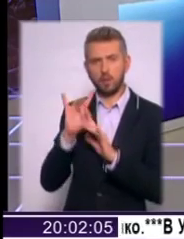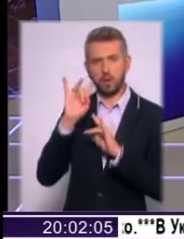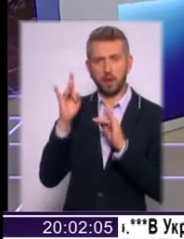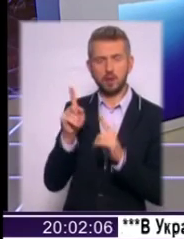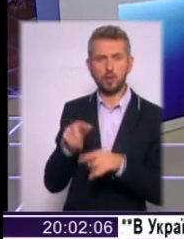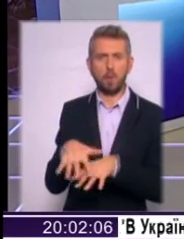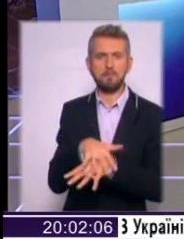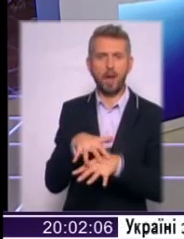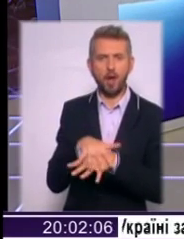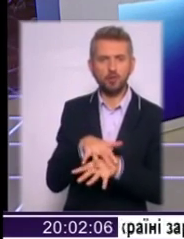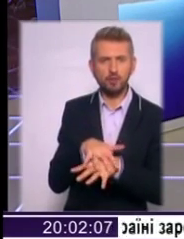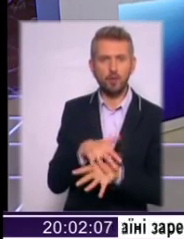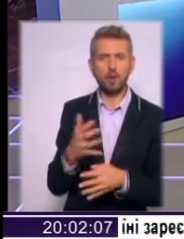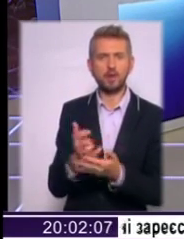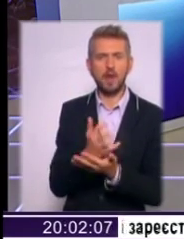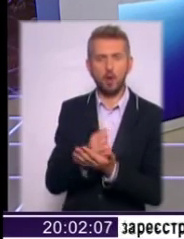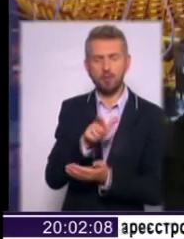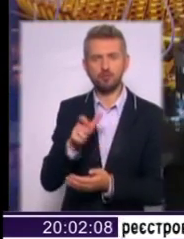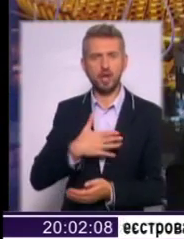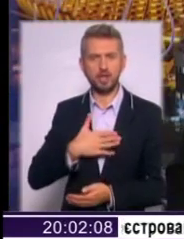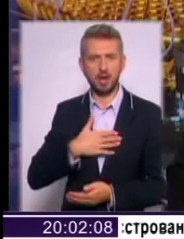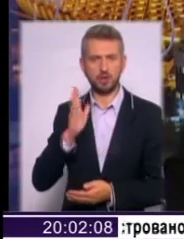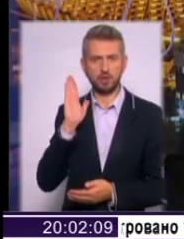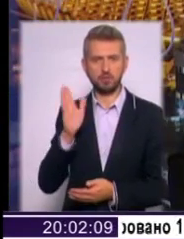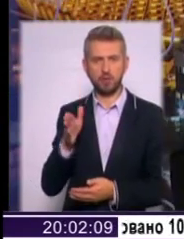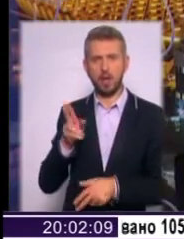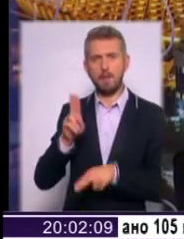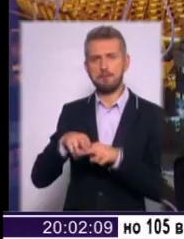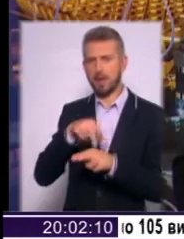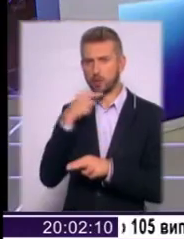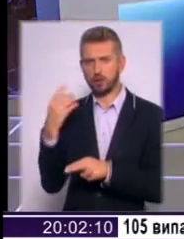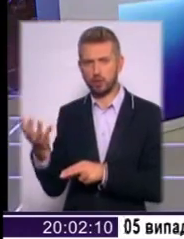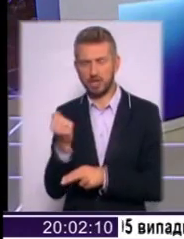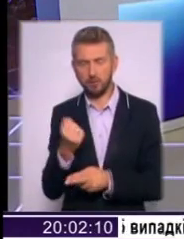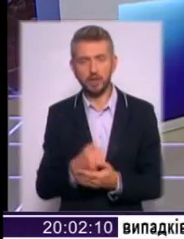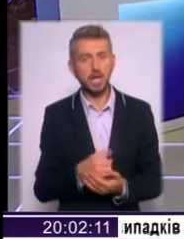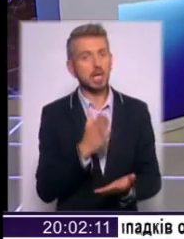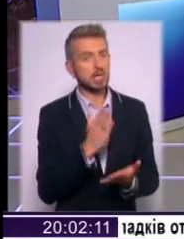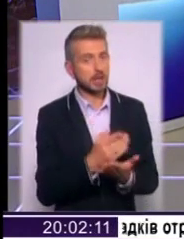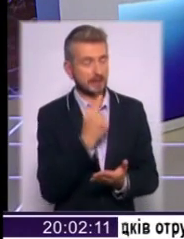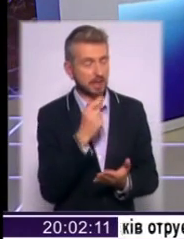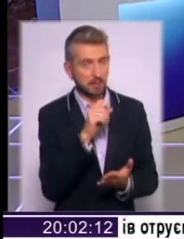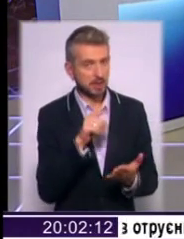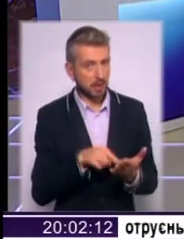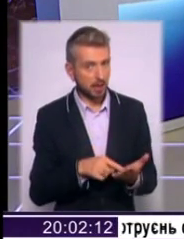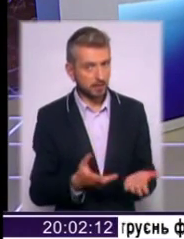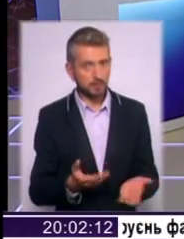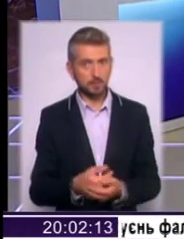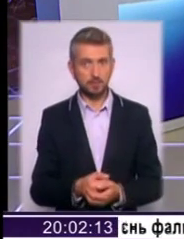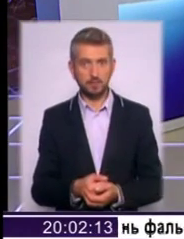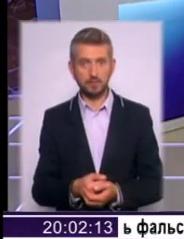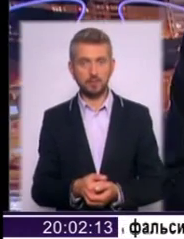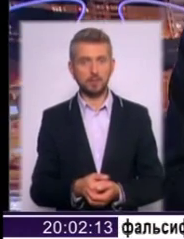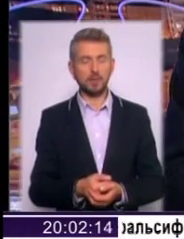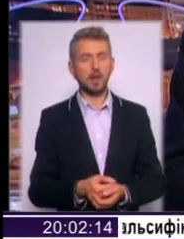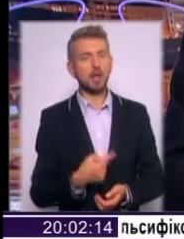масово будуть тоді наші заробітчани, як ми. Знов і знову. Паспорти російські там отримували. Я так розумію, є складне питання. Ну, так, знов-таки, не просте, панове. Звичайно.